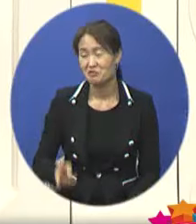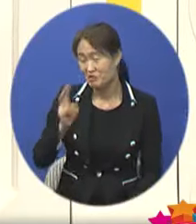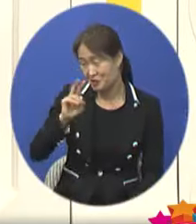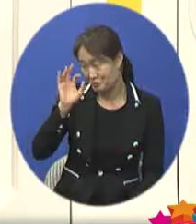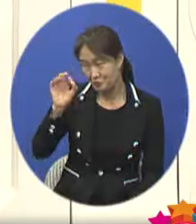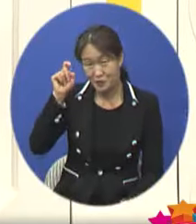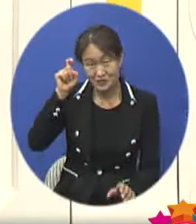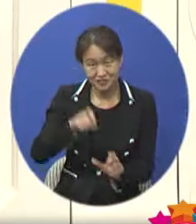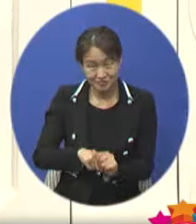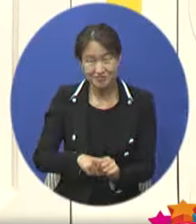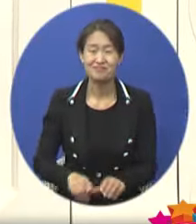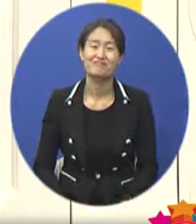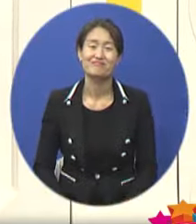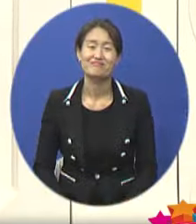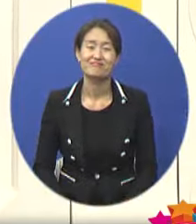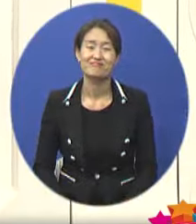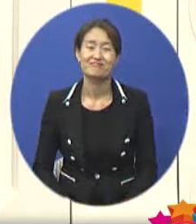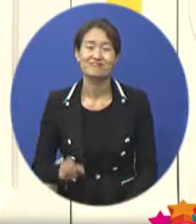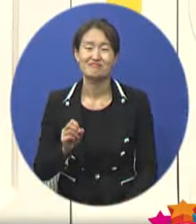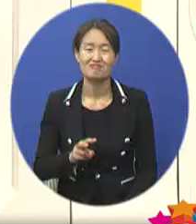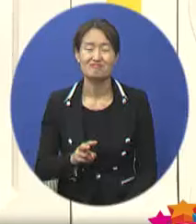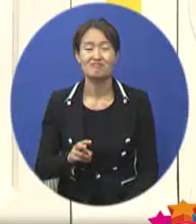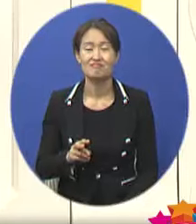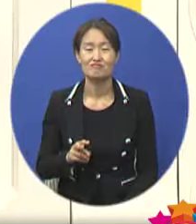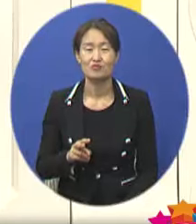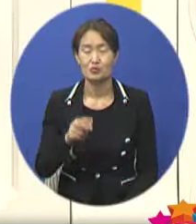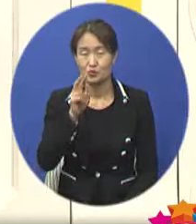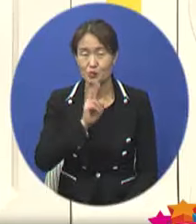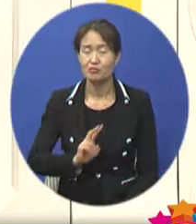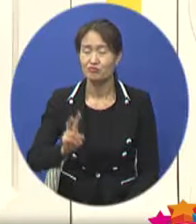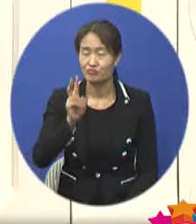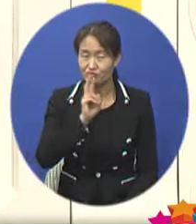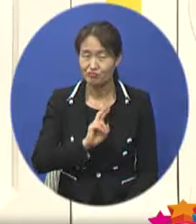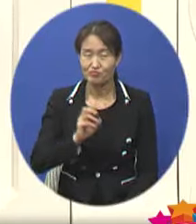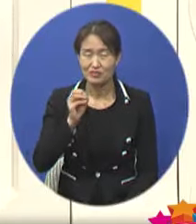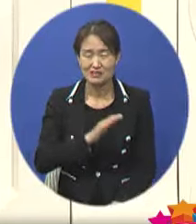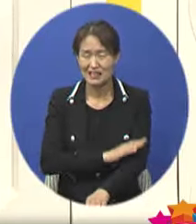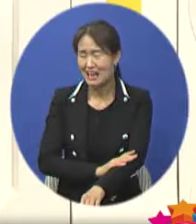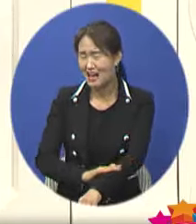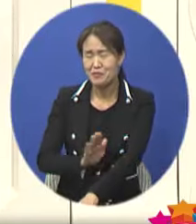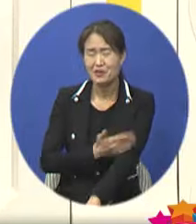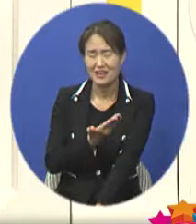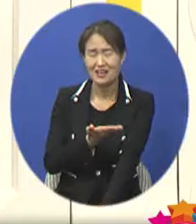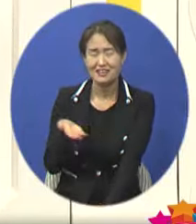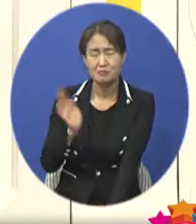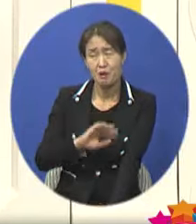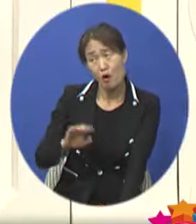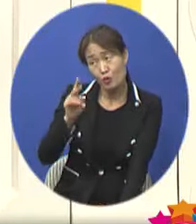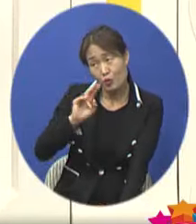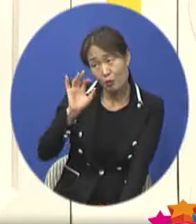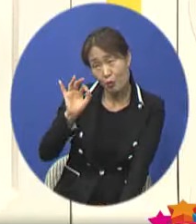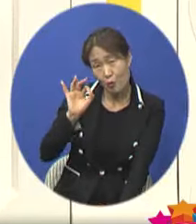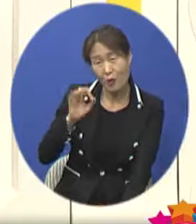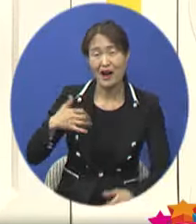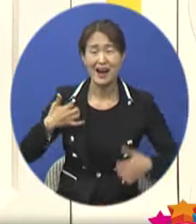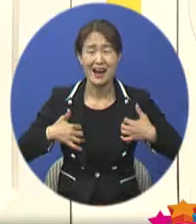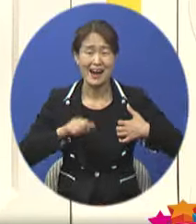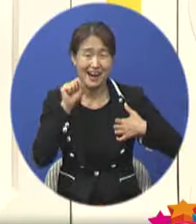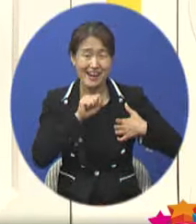아유 감사합니다. 당신 노래를 낙을 삼고 이제 장 노래도 뭐 잘 부르기는 못하는데 장노 듣기도 하고 노래 좋아하기